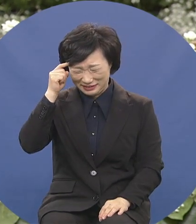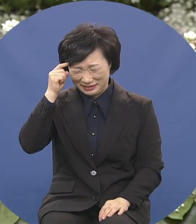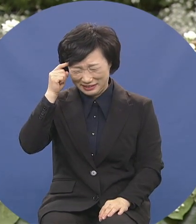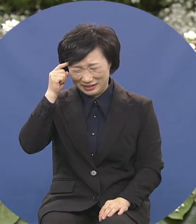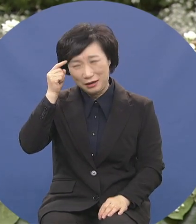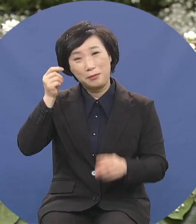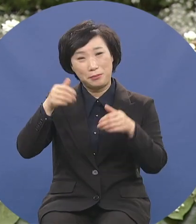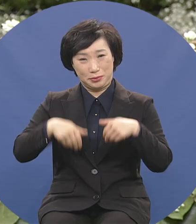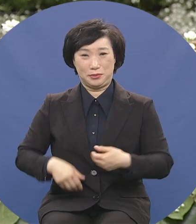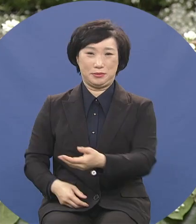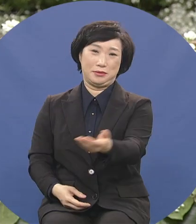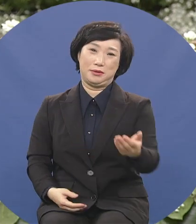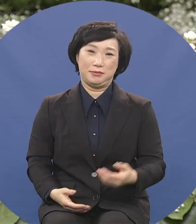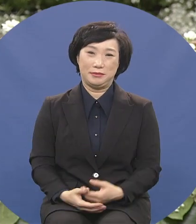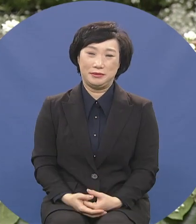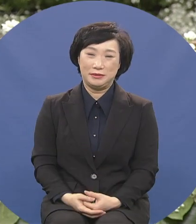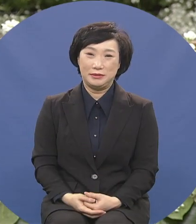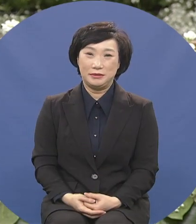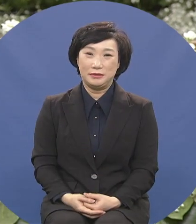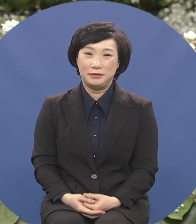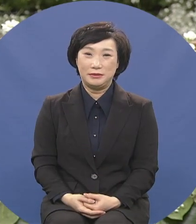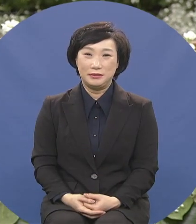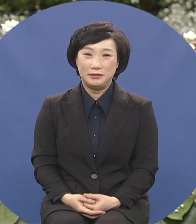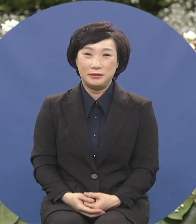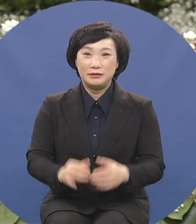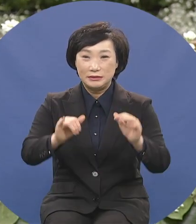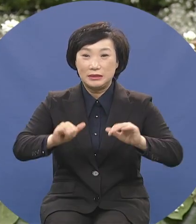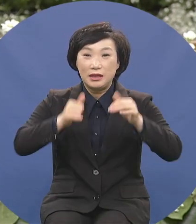해야 합니다. 이 세상에